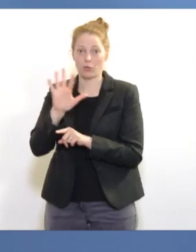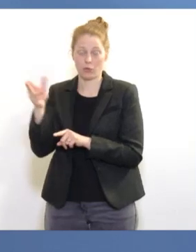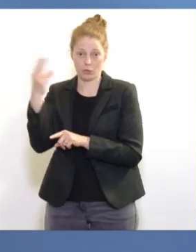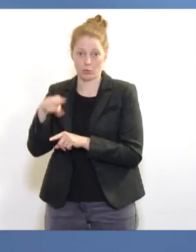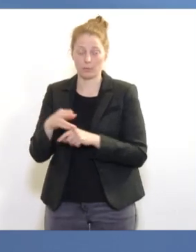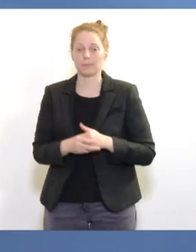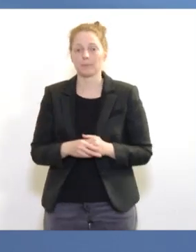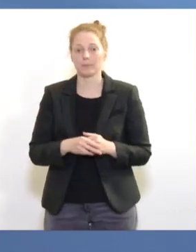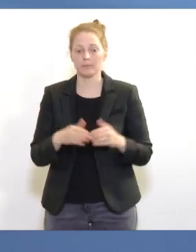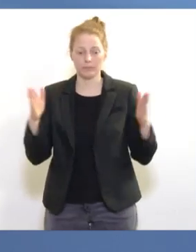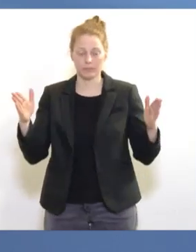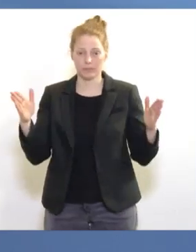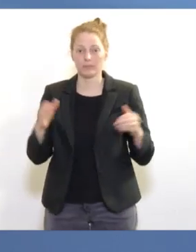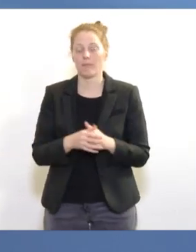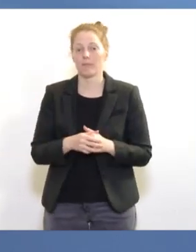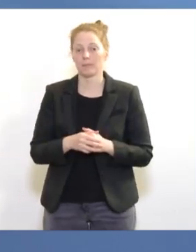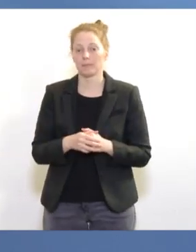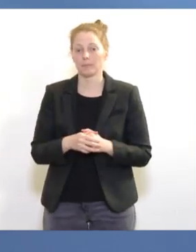5.355 Euro bewegen.